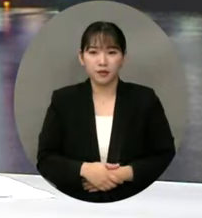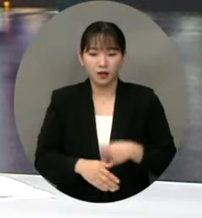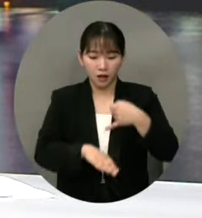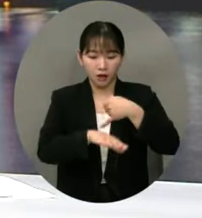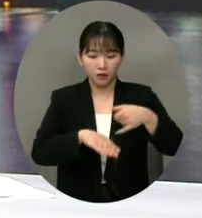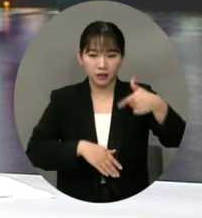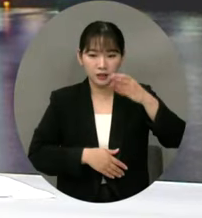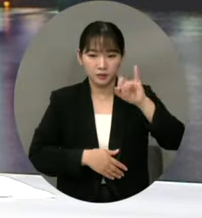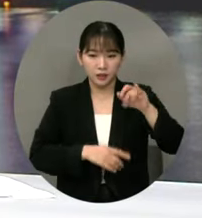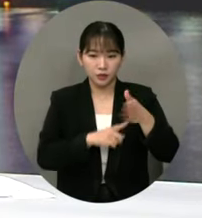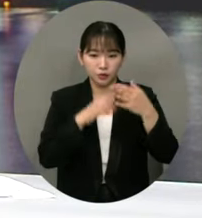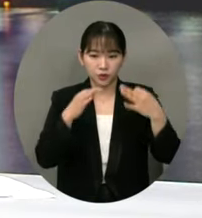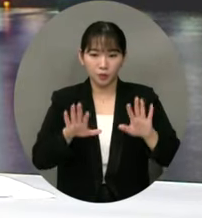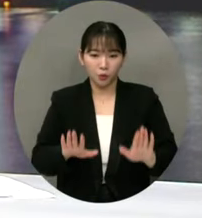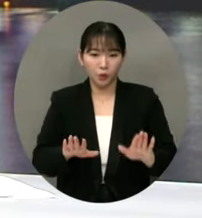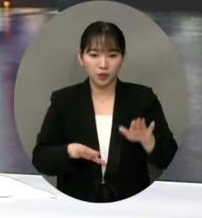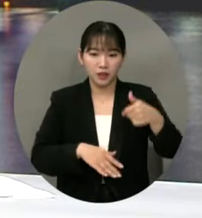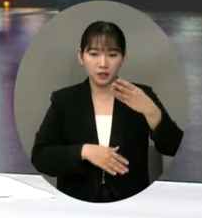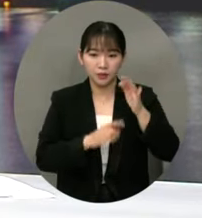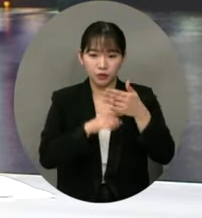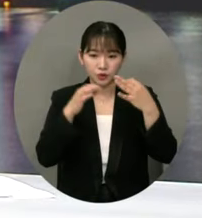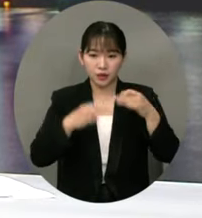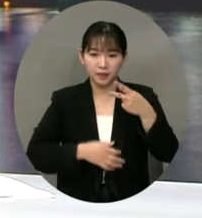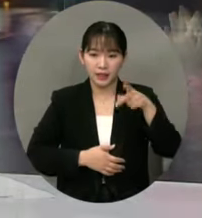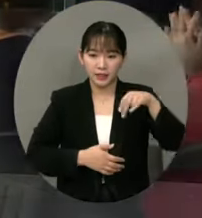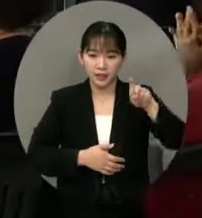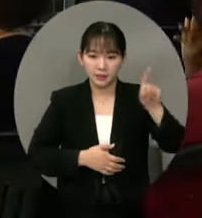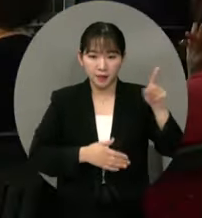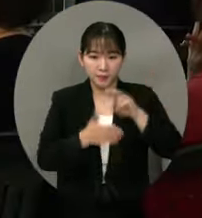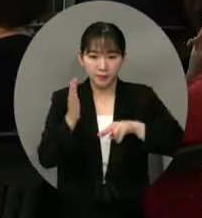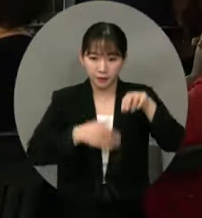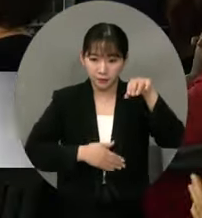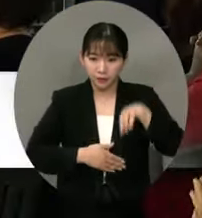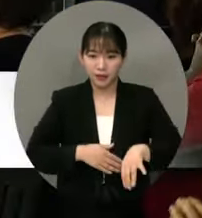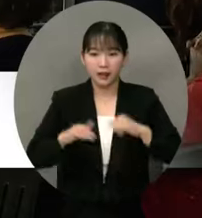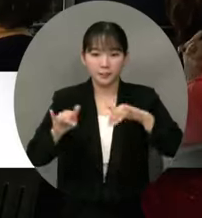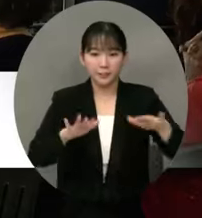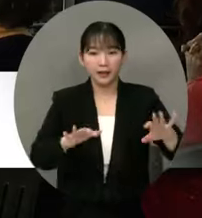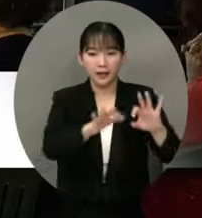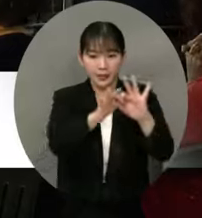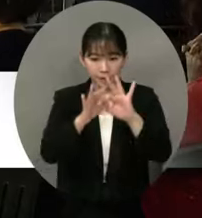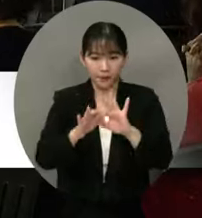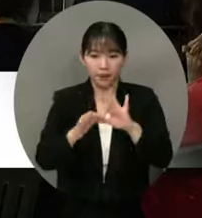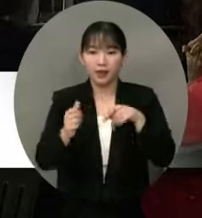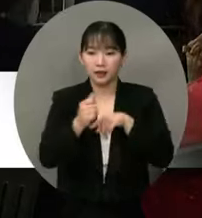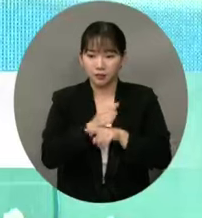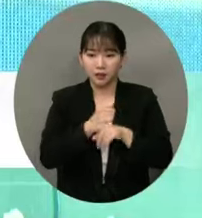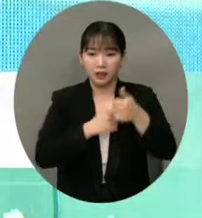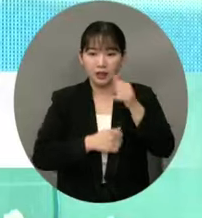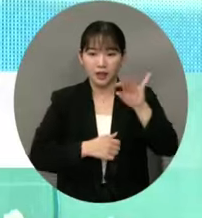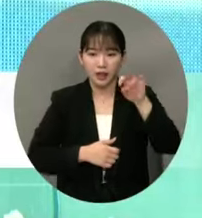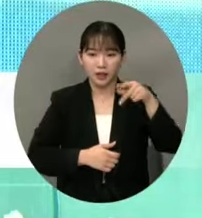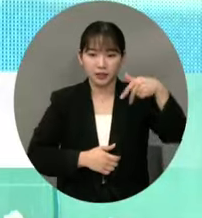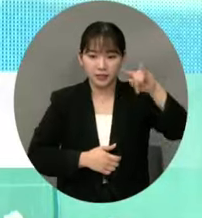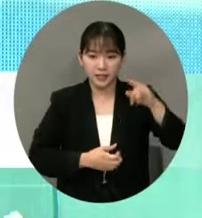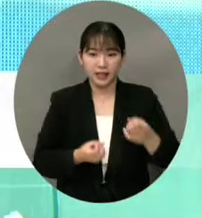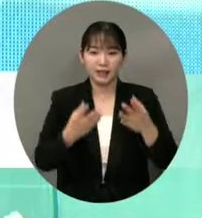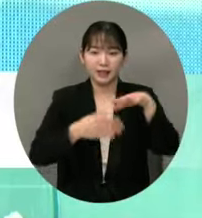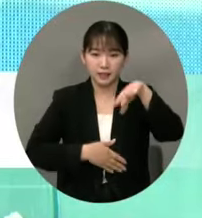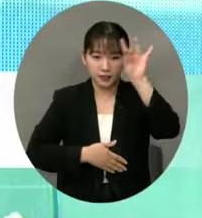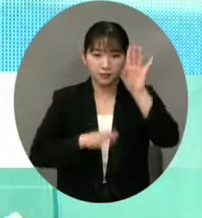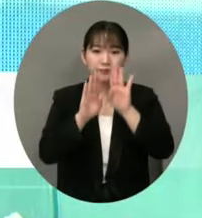완도 금일수협이 오늘 금일수협 다시마 위판장 일대에서 바다와 인연을 맺다를 의미하는 해연제 행사를